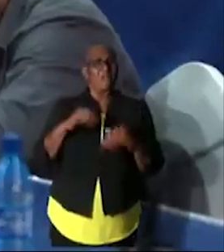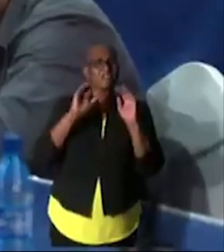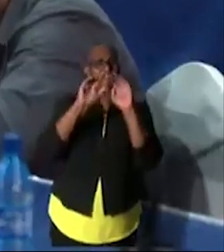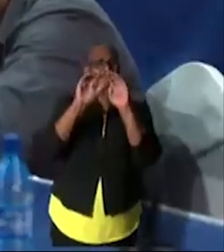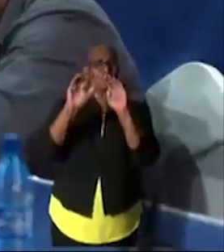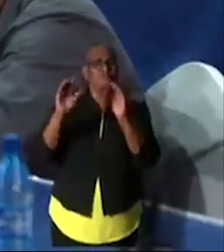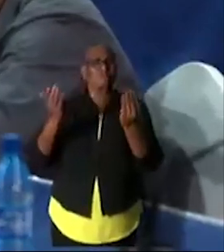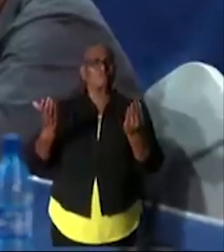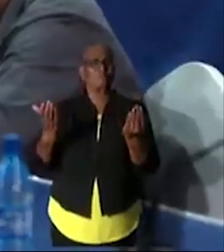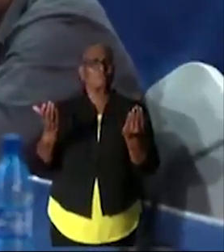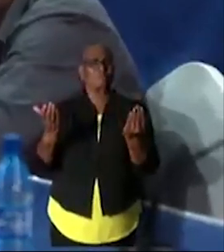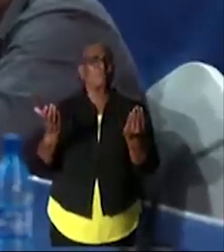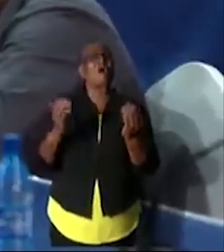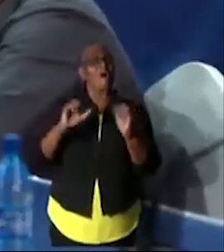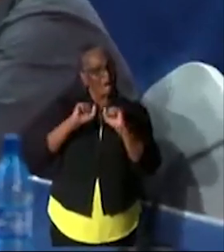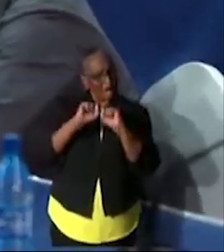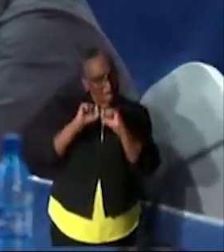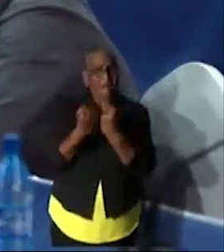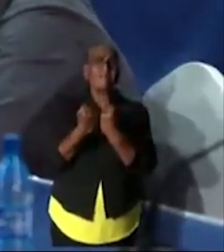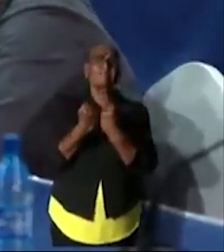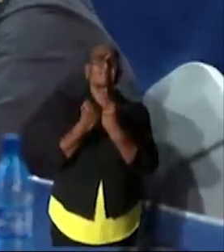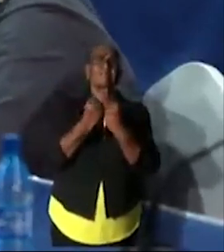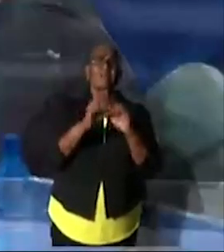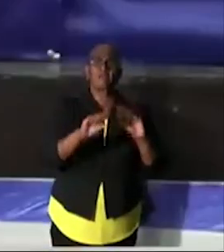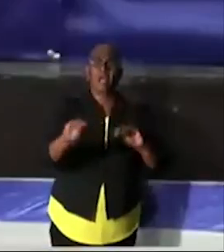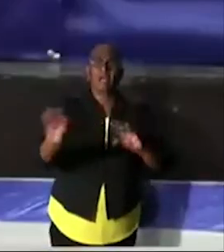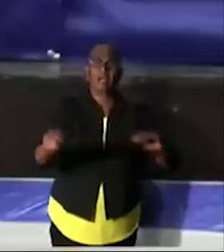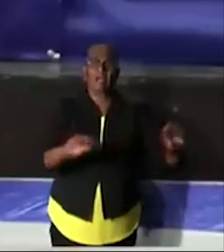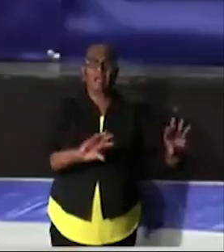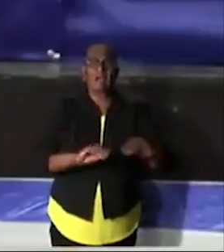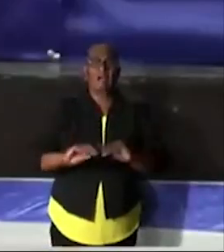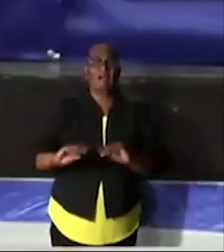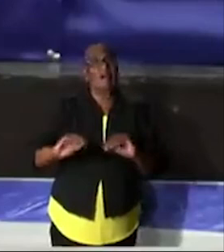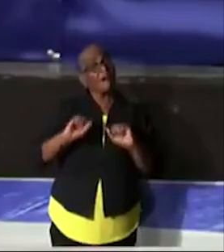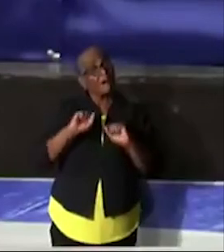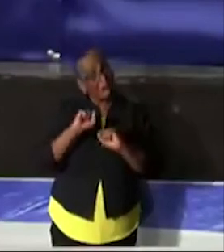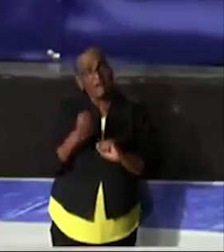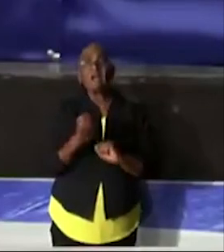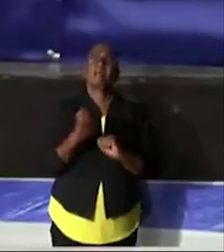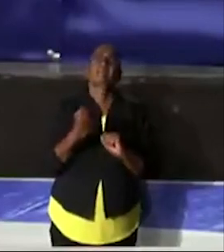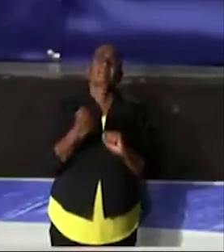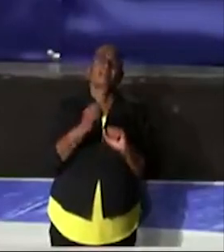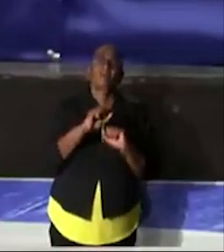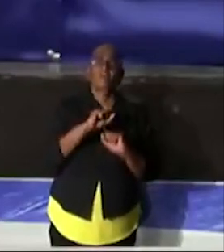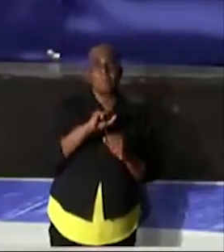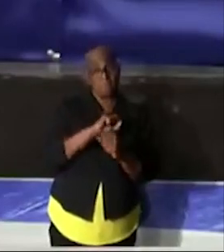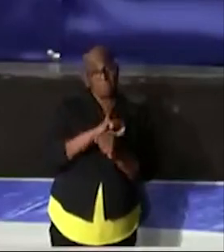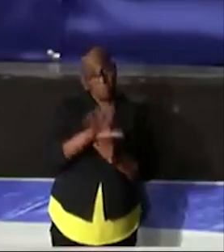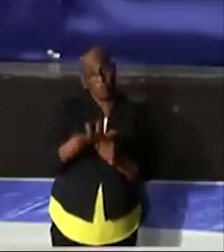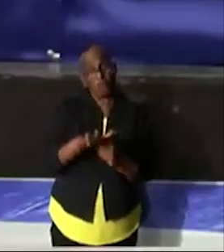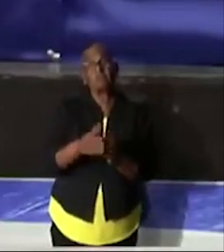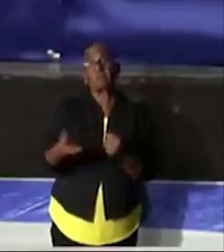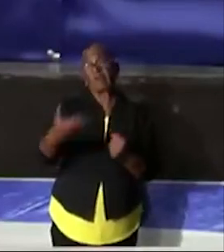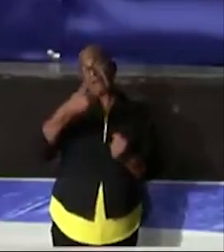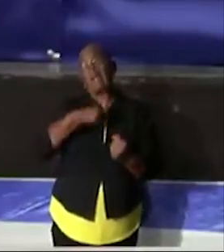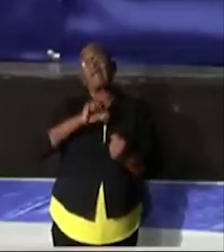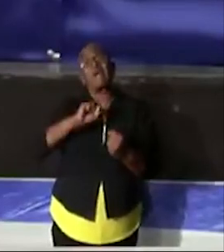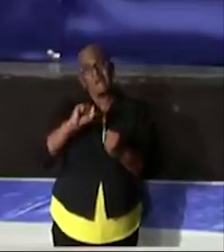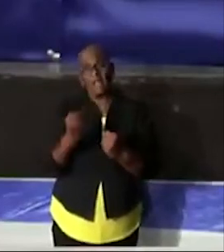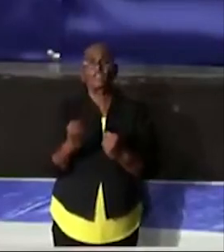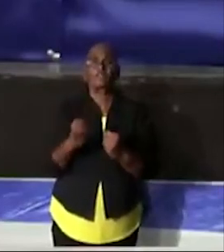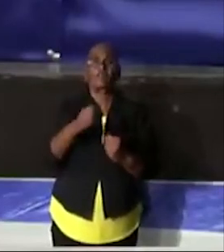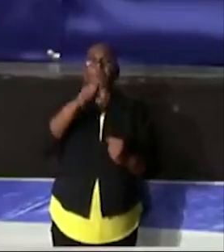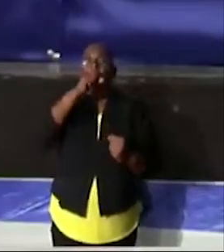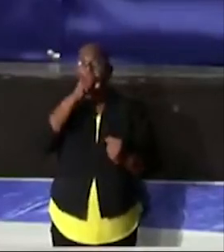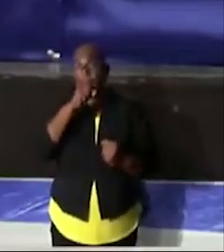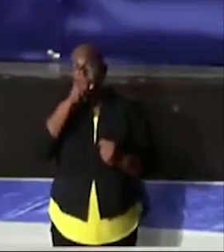een mogelijke besmettingsplek is als daar verschillende mensen langslopen en